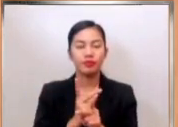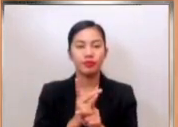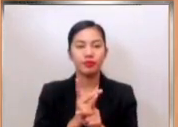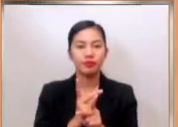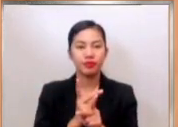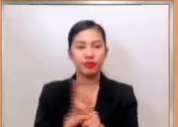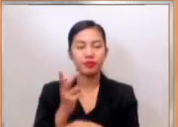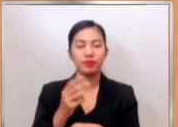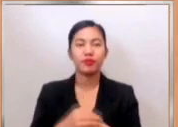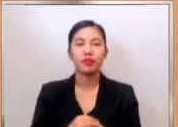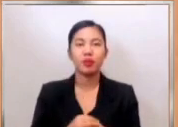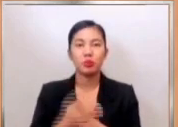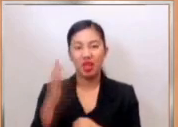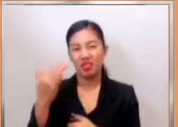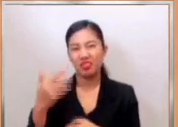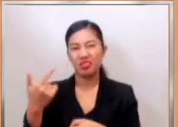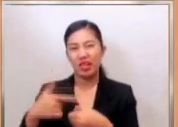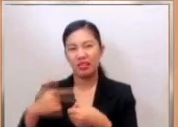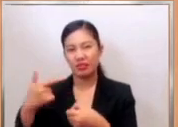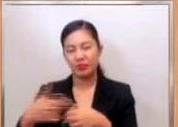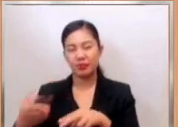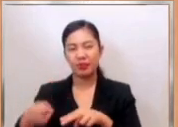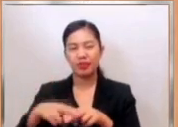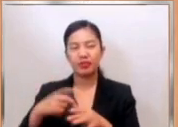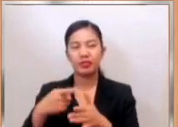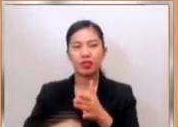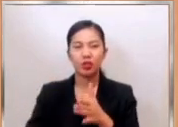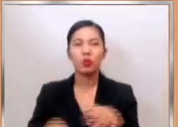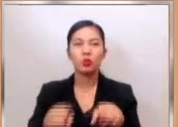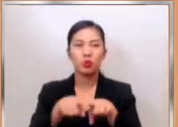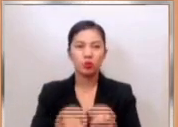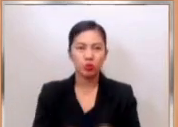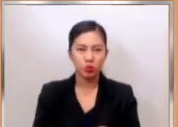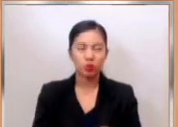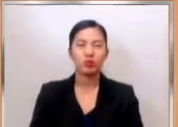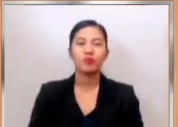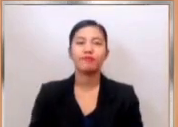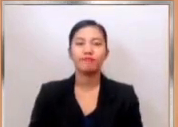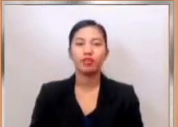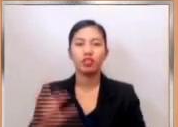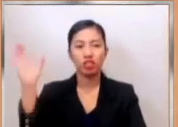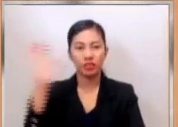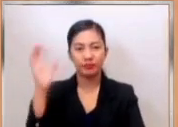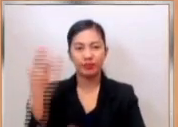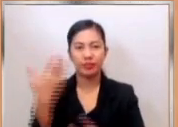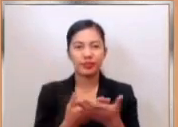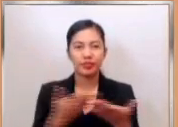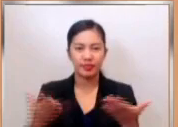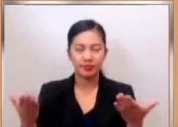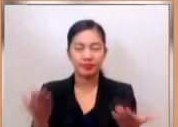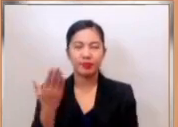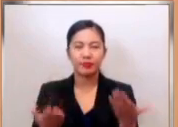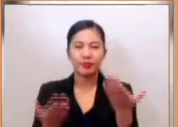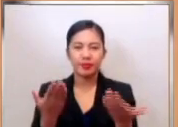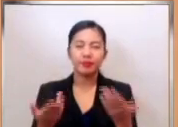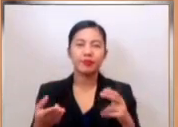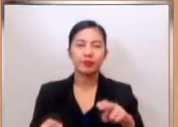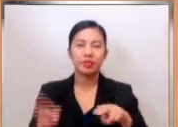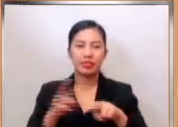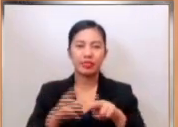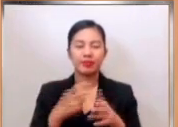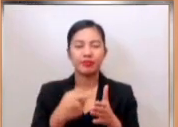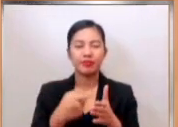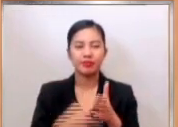produktong petrolyo, nakaamba na rin po ang dagdag presyo ng Noche Buena items. May payo tungkol dito ang Department of Trade and